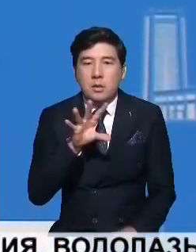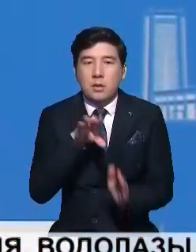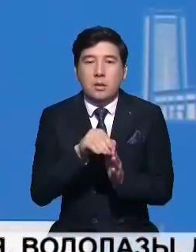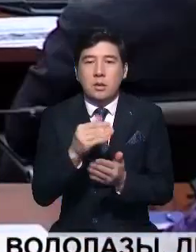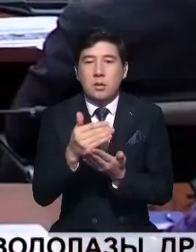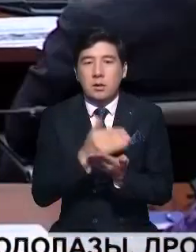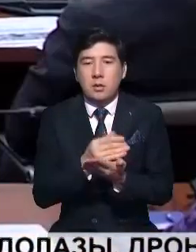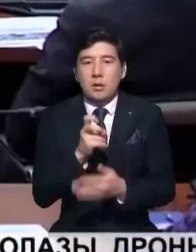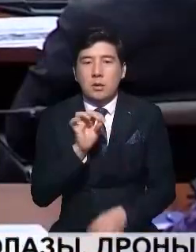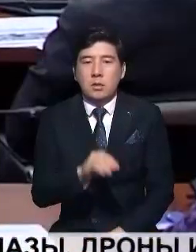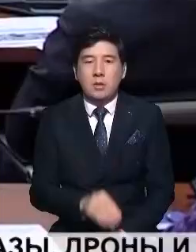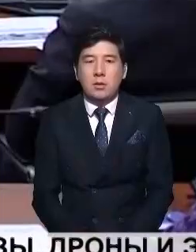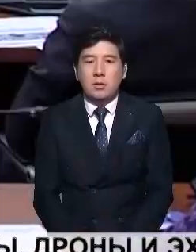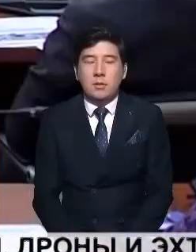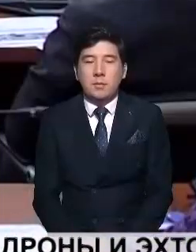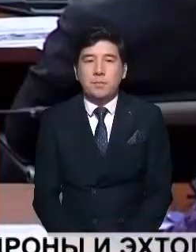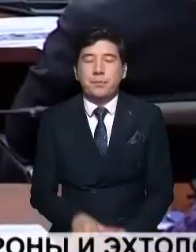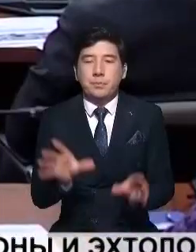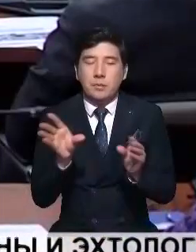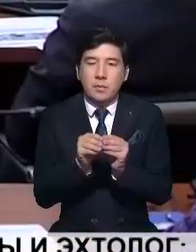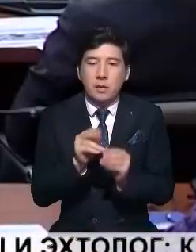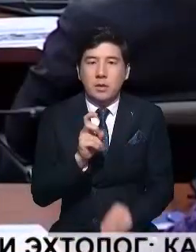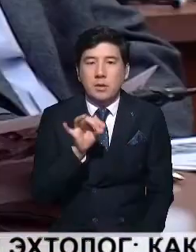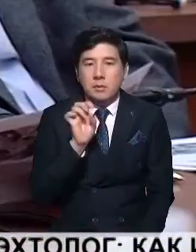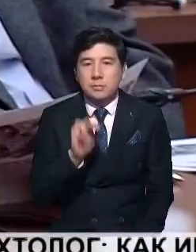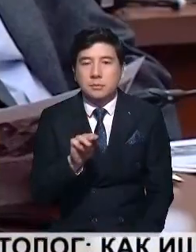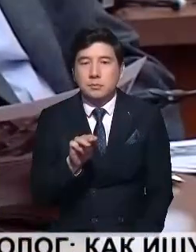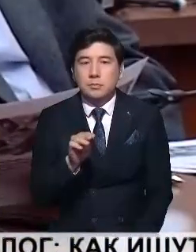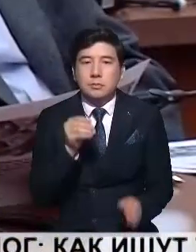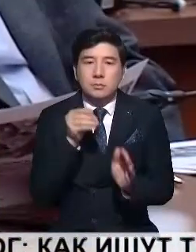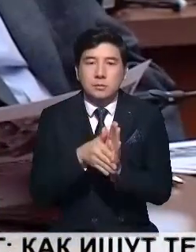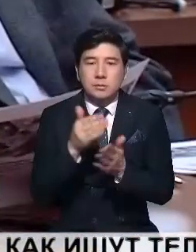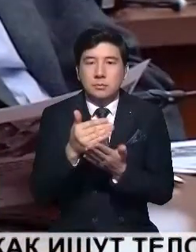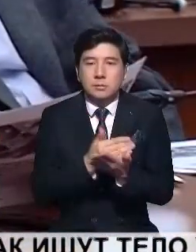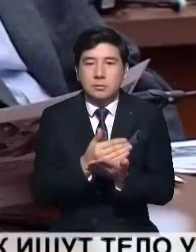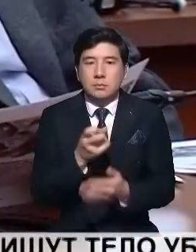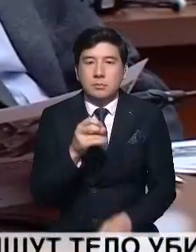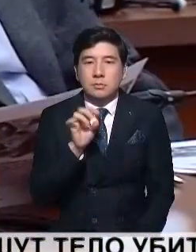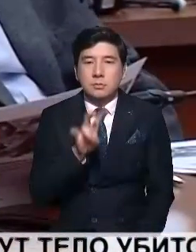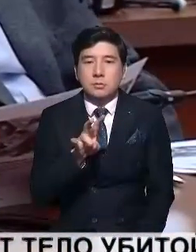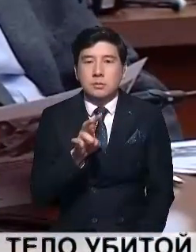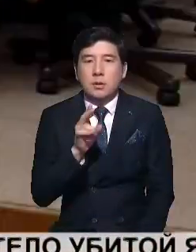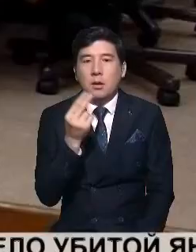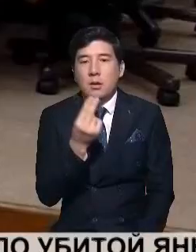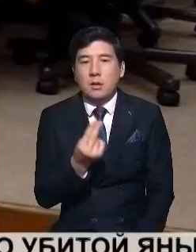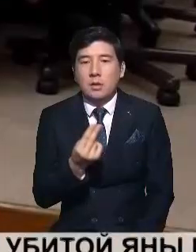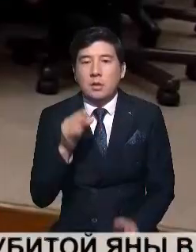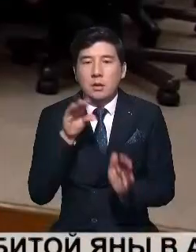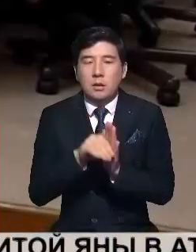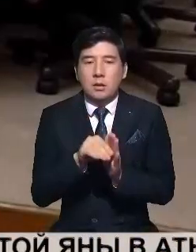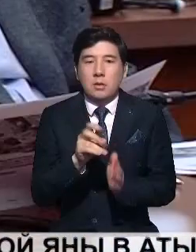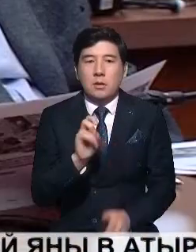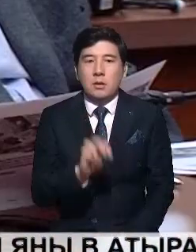и стартаперов. Между тем, некоторые мажилисмены раскритиковали деятельность технопарка Астана Хаб за непрозрачность.